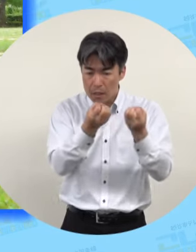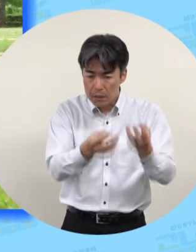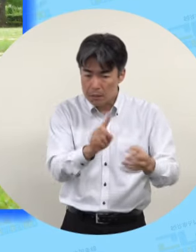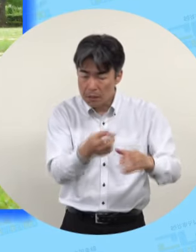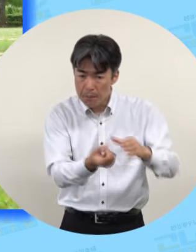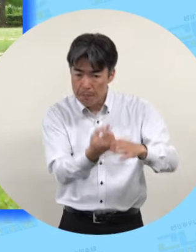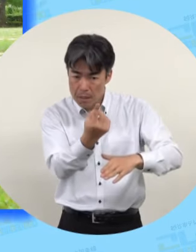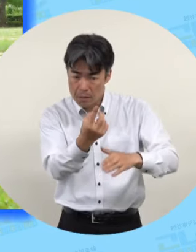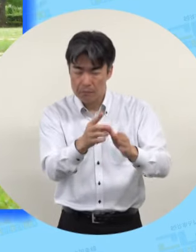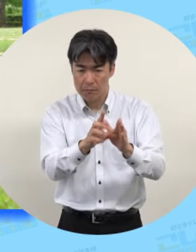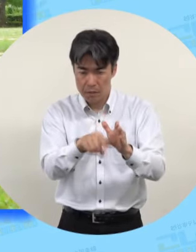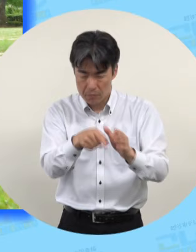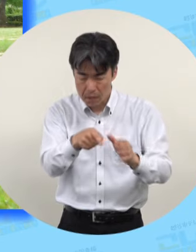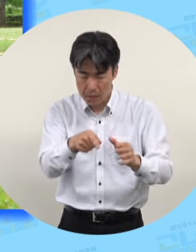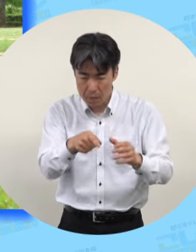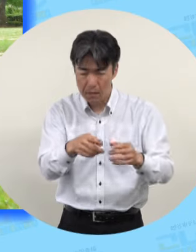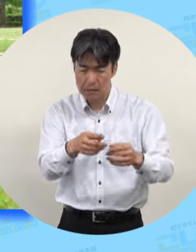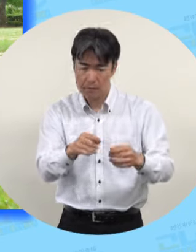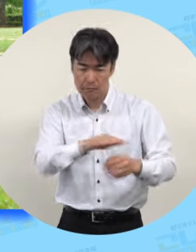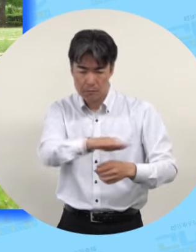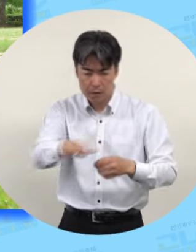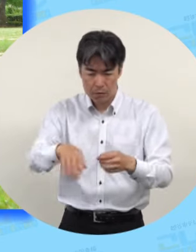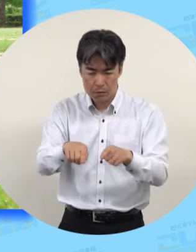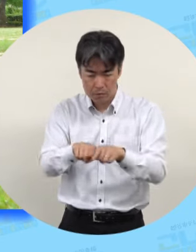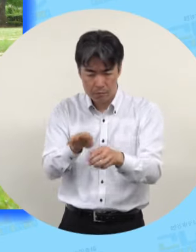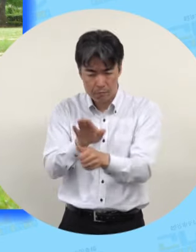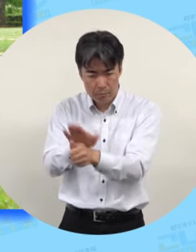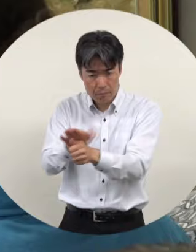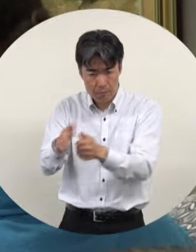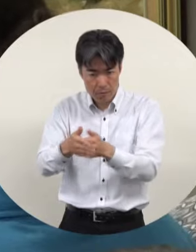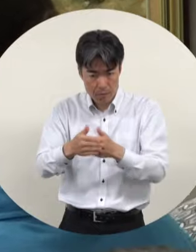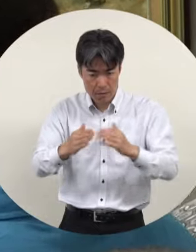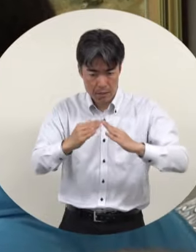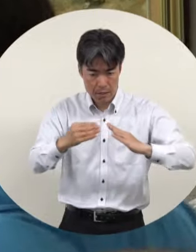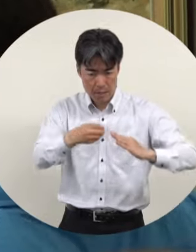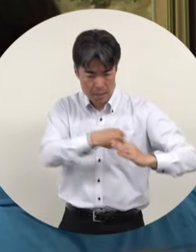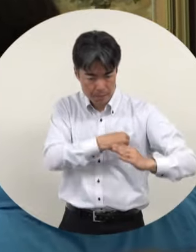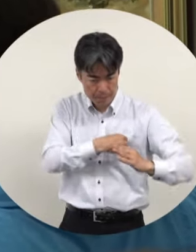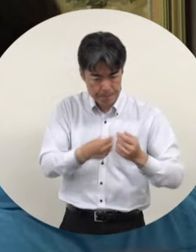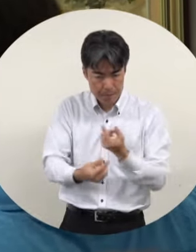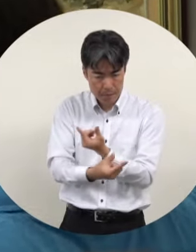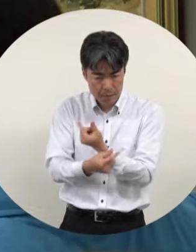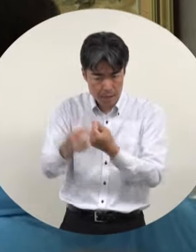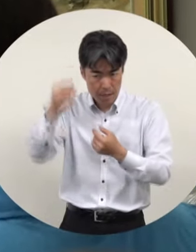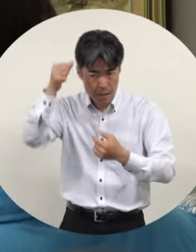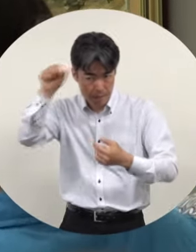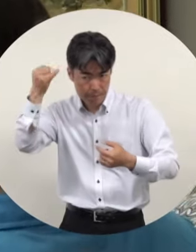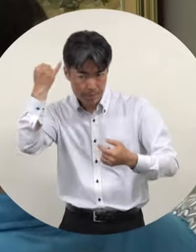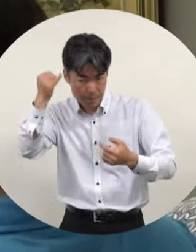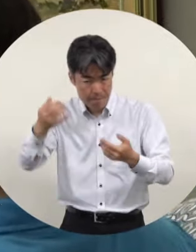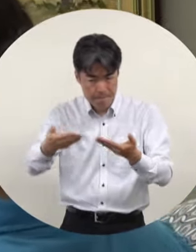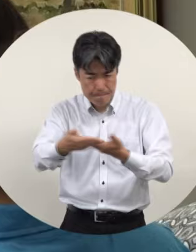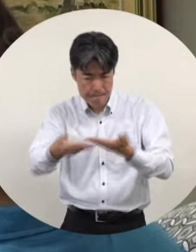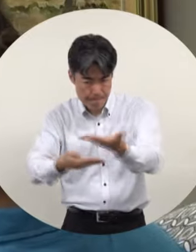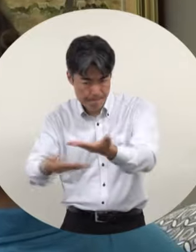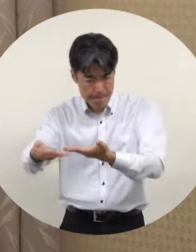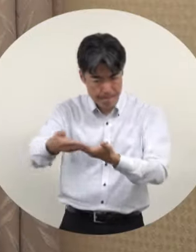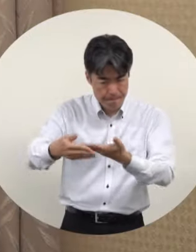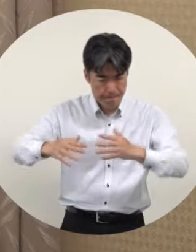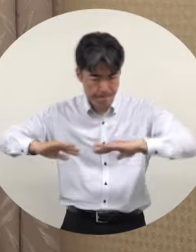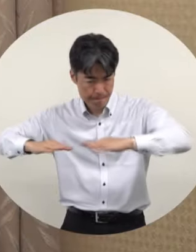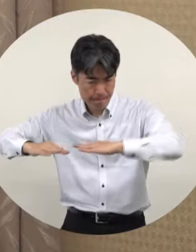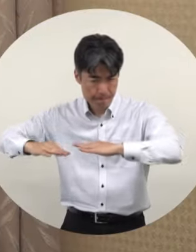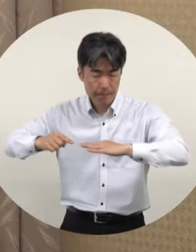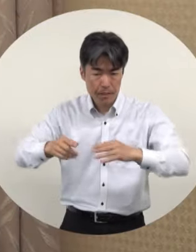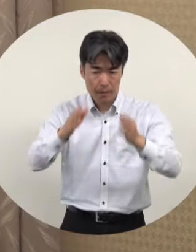たなものがみんなと協力をしながら、会員で良いアイデアを出しながら、一